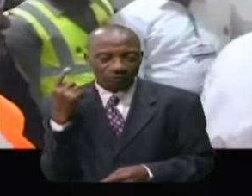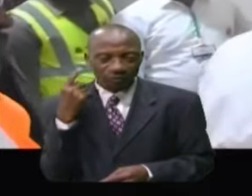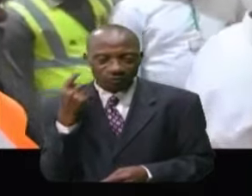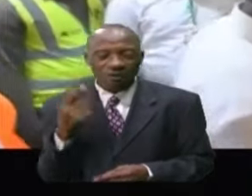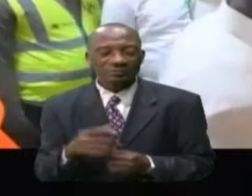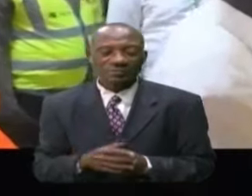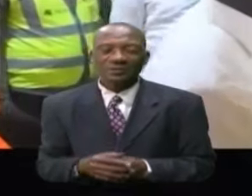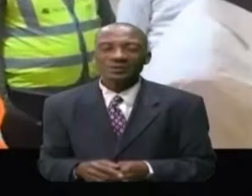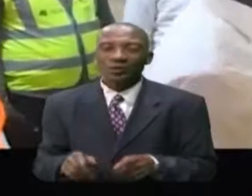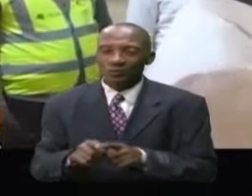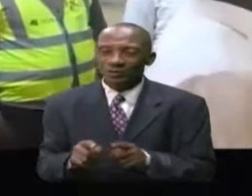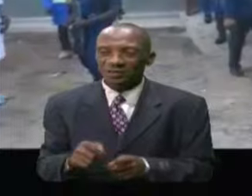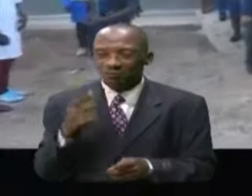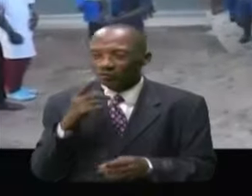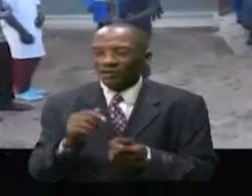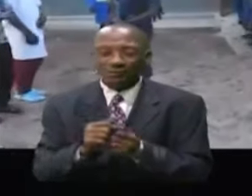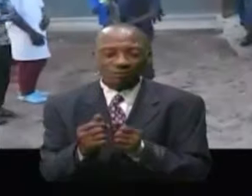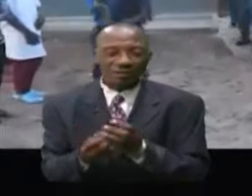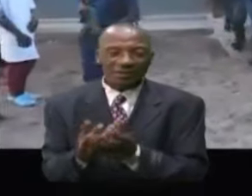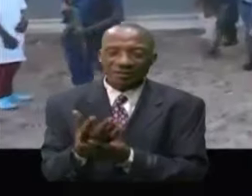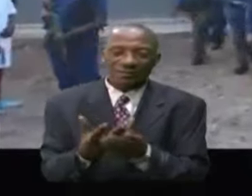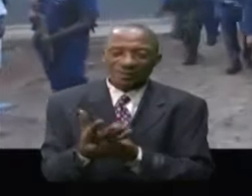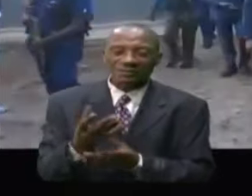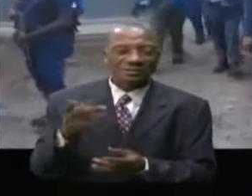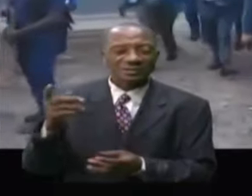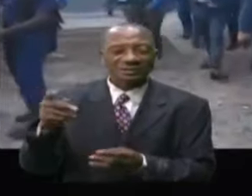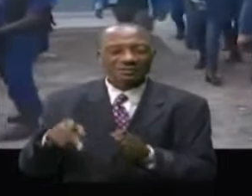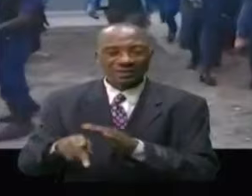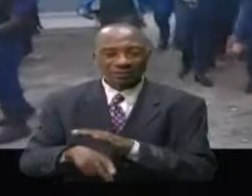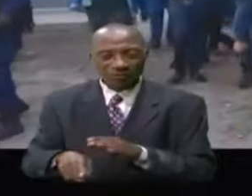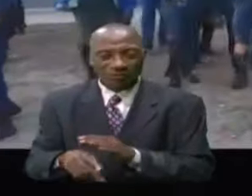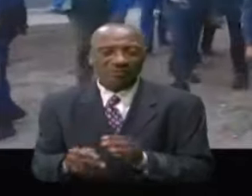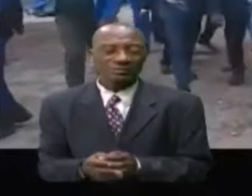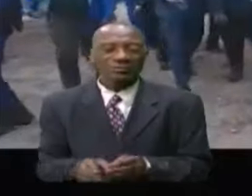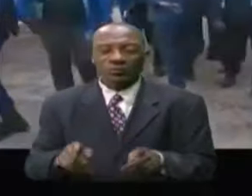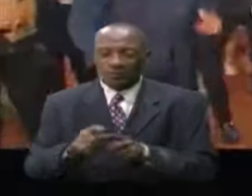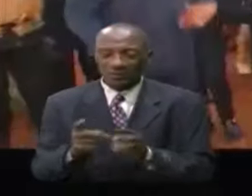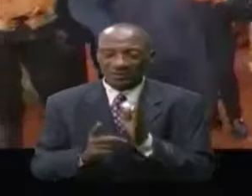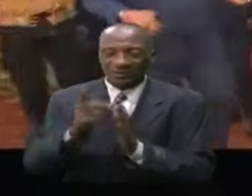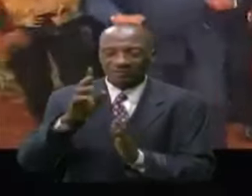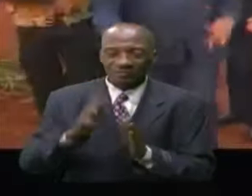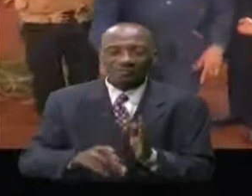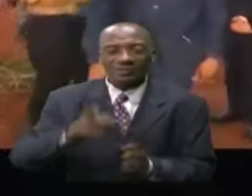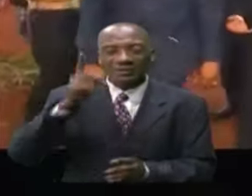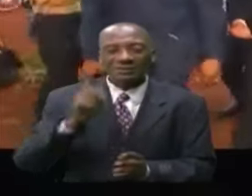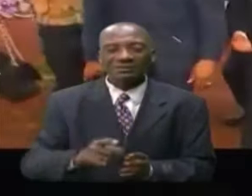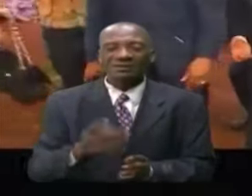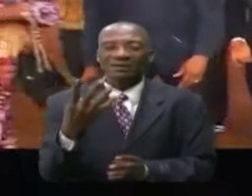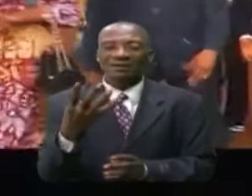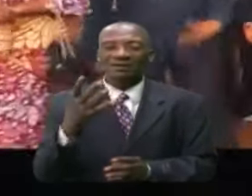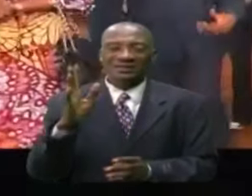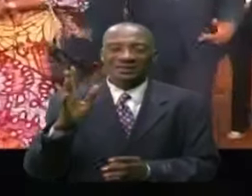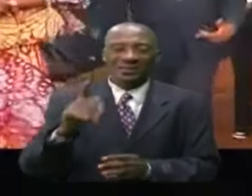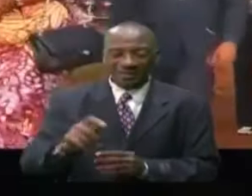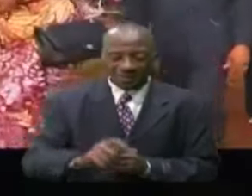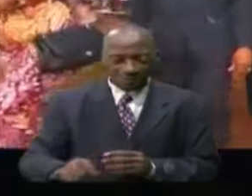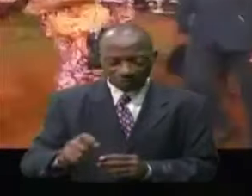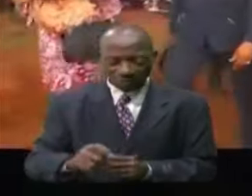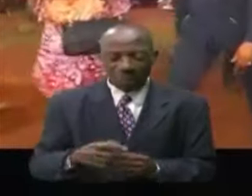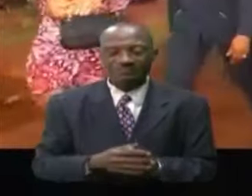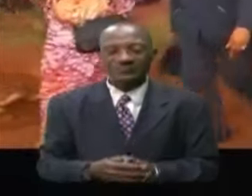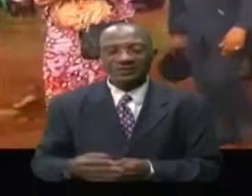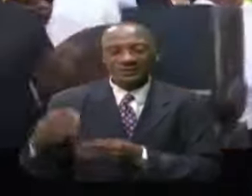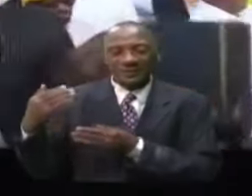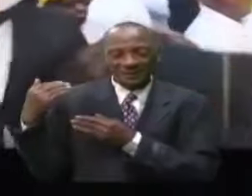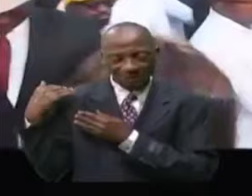de santé construits dans le cadre du PEDEL 145 territoires dont la chefferie Mayogo Mabunzo, le patron de l'exécutif